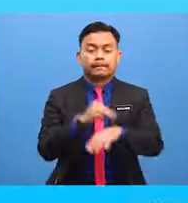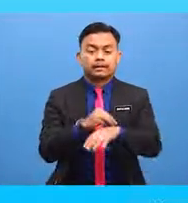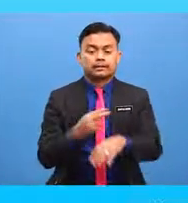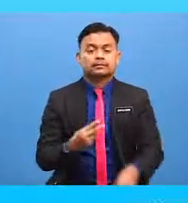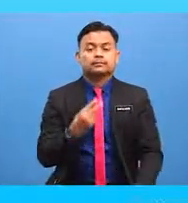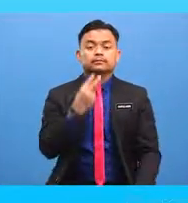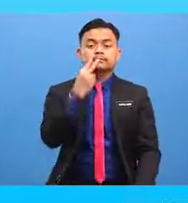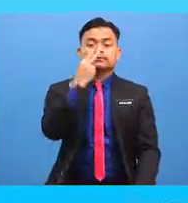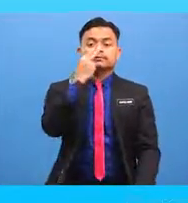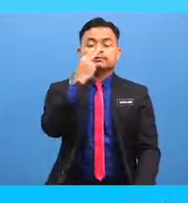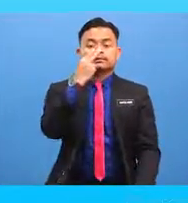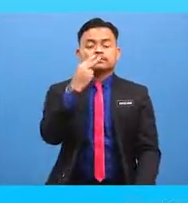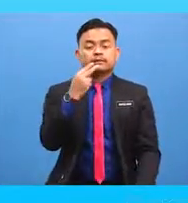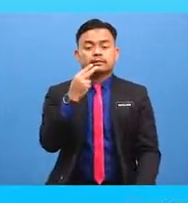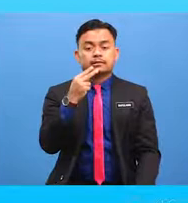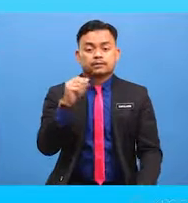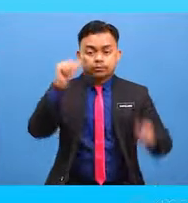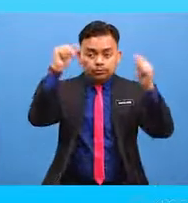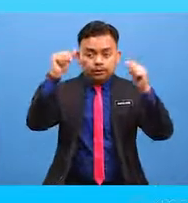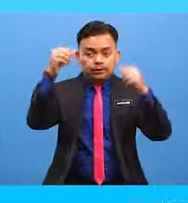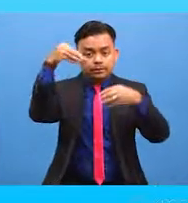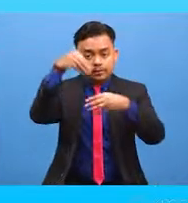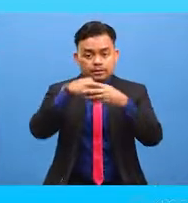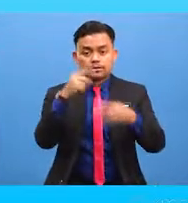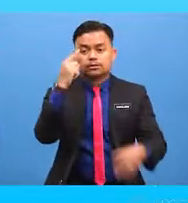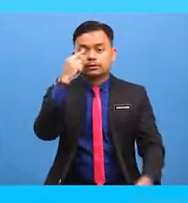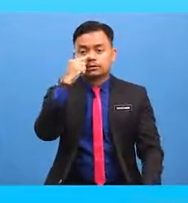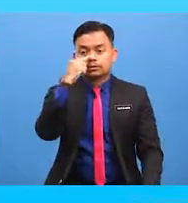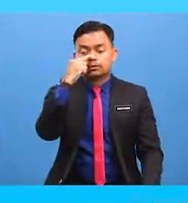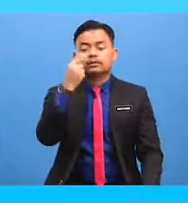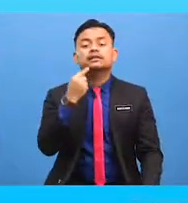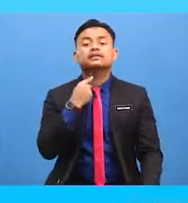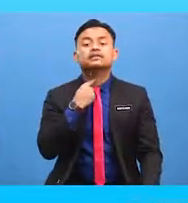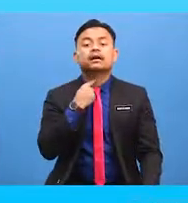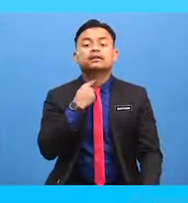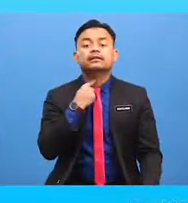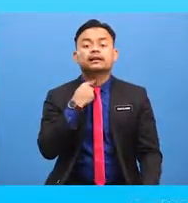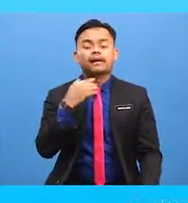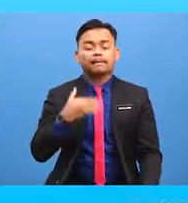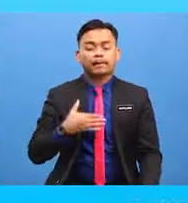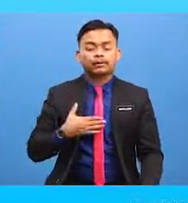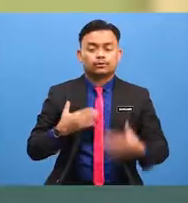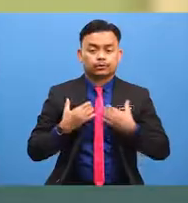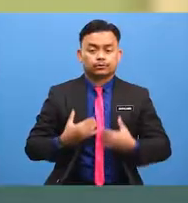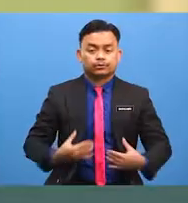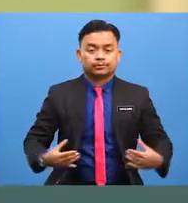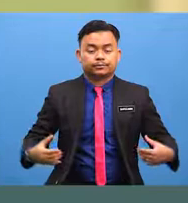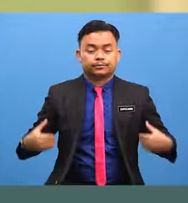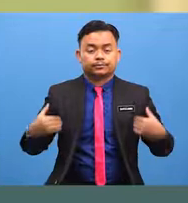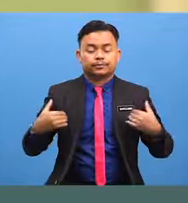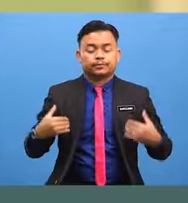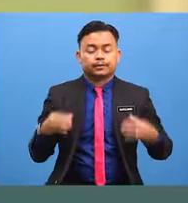udara masuk melalui hidung ke trakea ke paru-paru. Cikgu